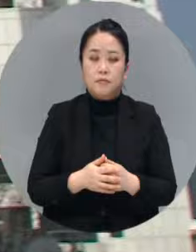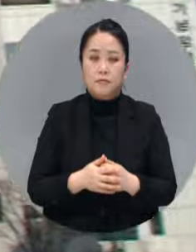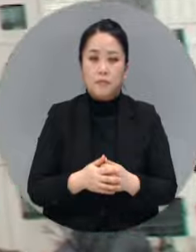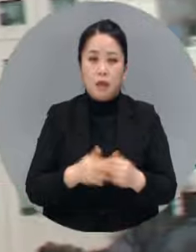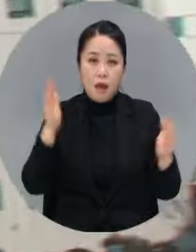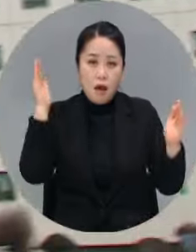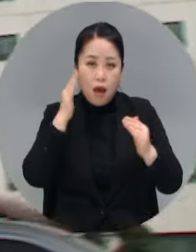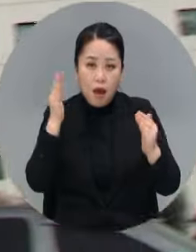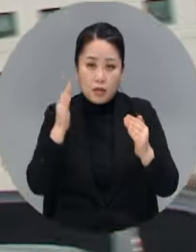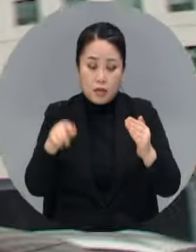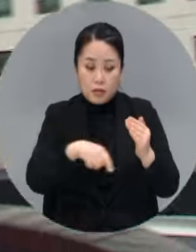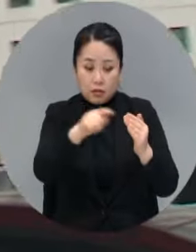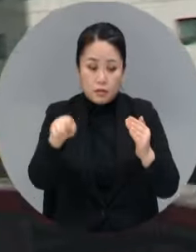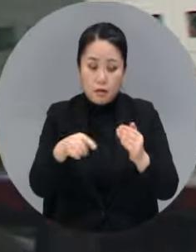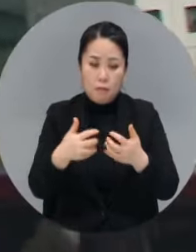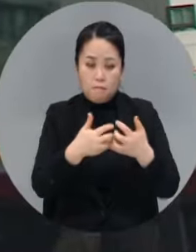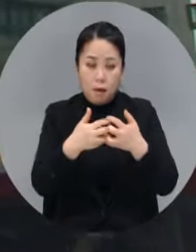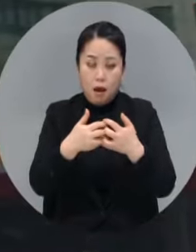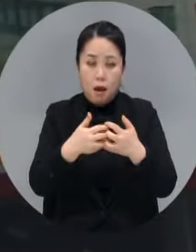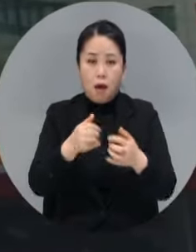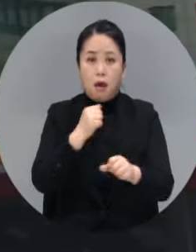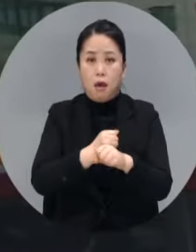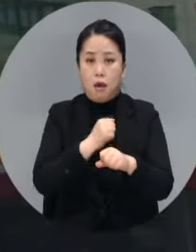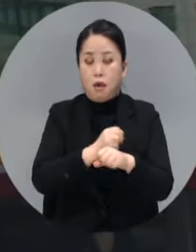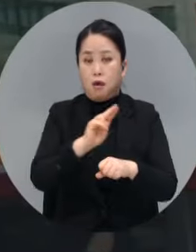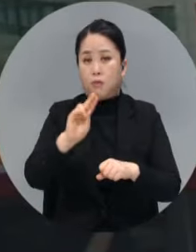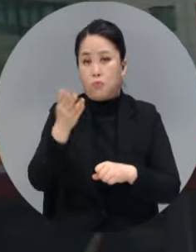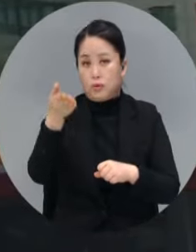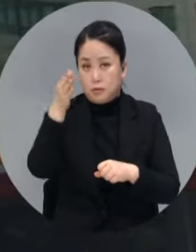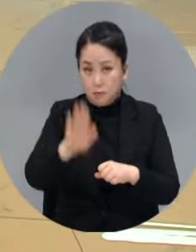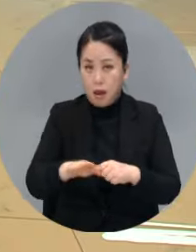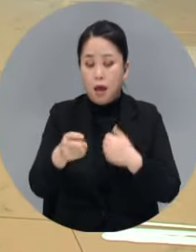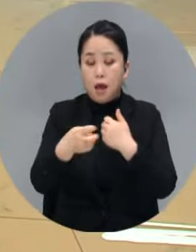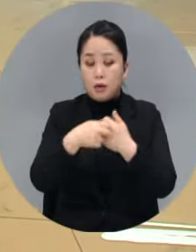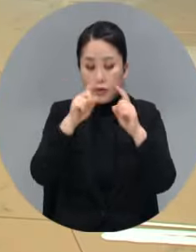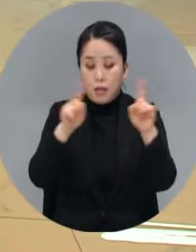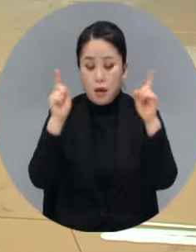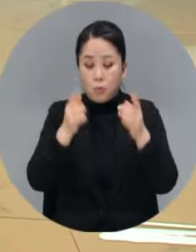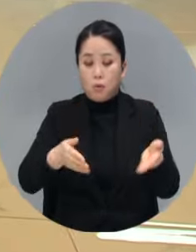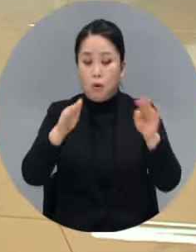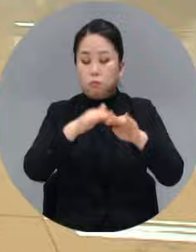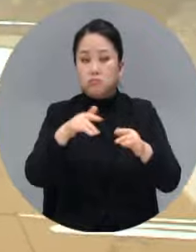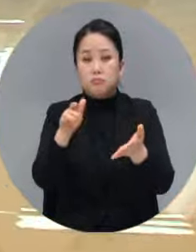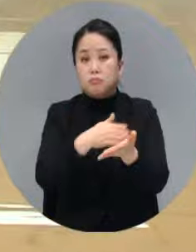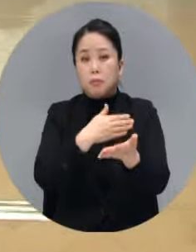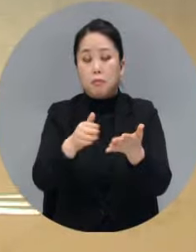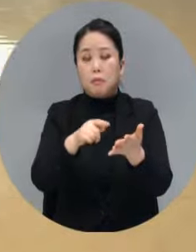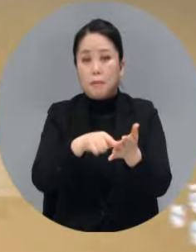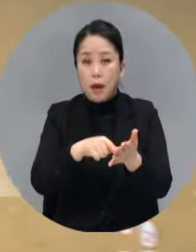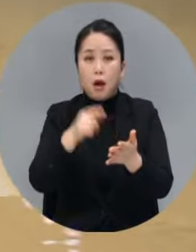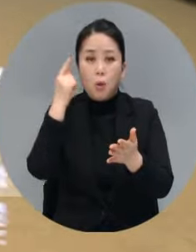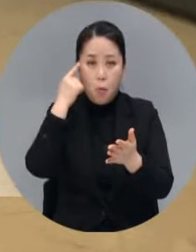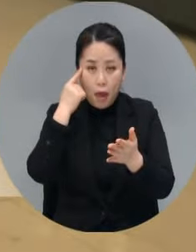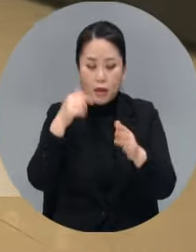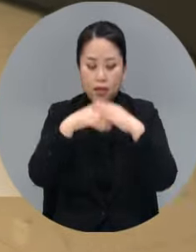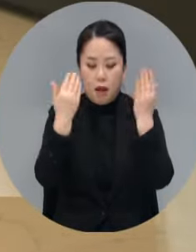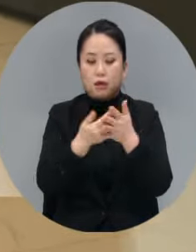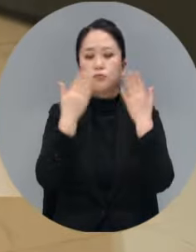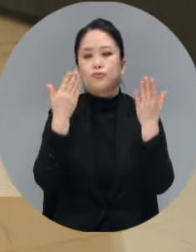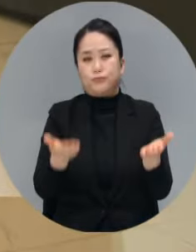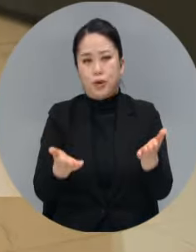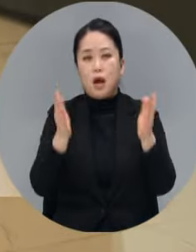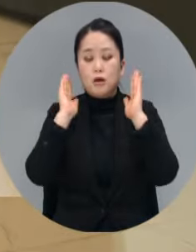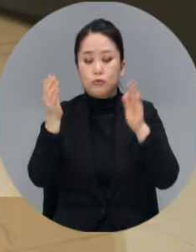학생들로 북적여야 할 3월 중순이지만 의대 건물은 썰렁하기만 합니다. 의대생들이 단체로 휴학계를 내고 수업을